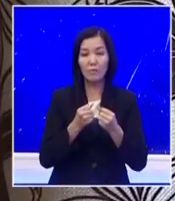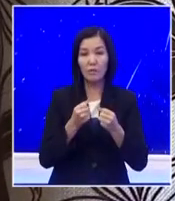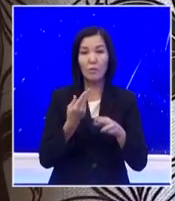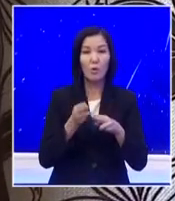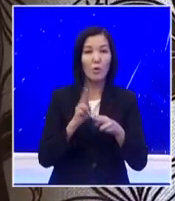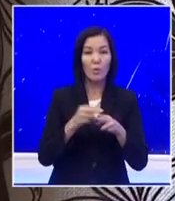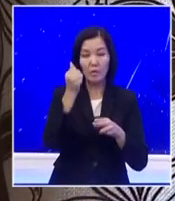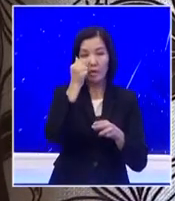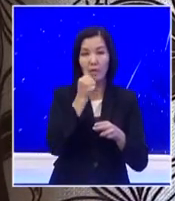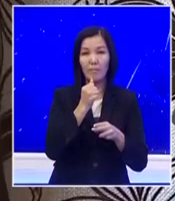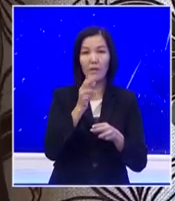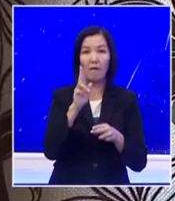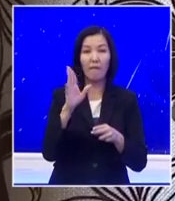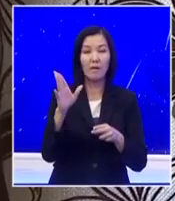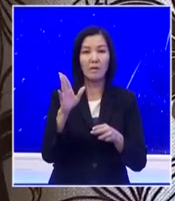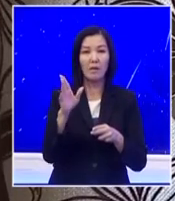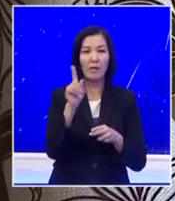Пәтерден пәтерге көшіп жүрмейміз,